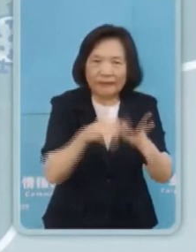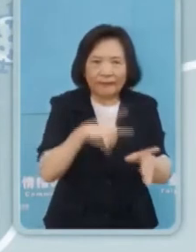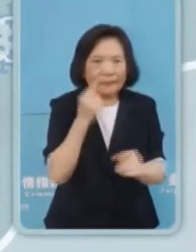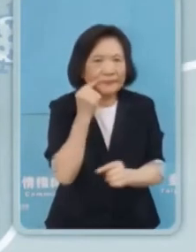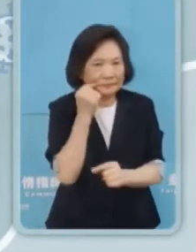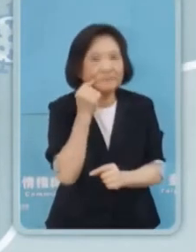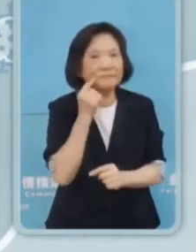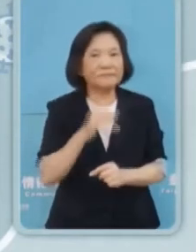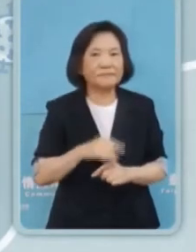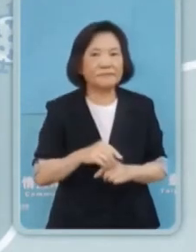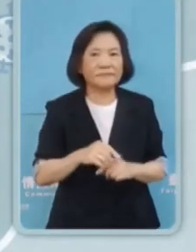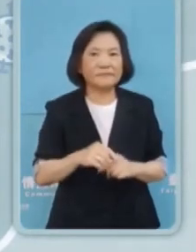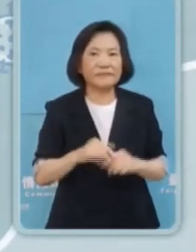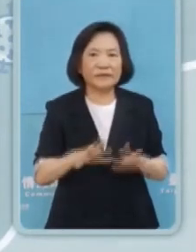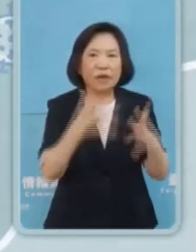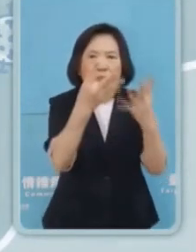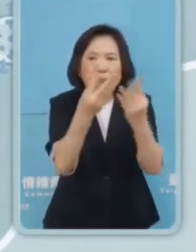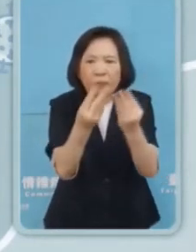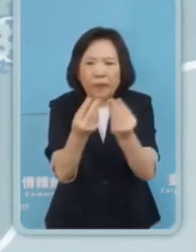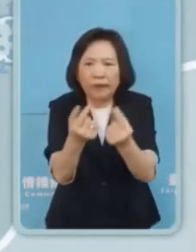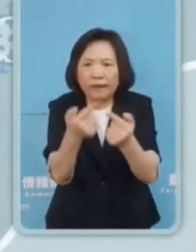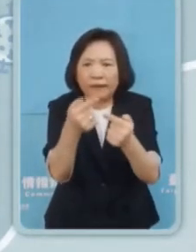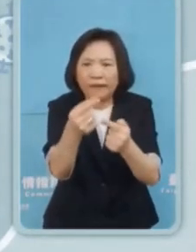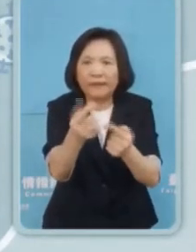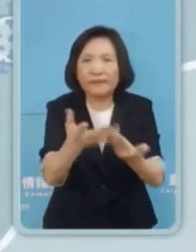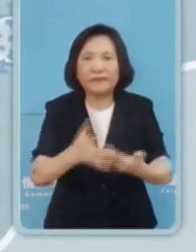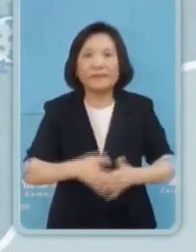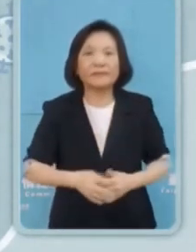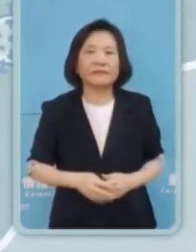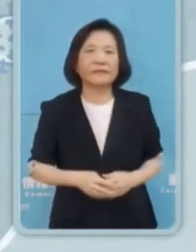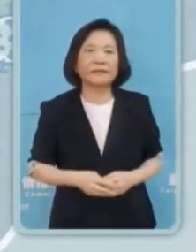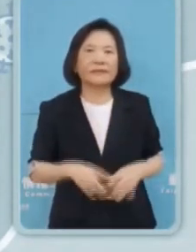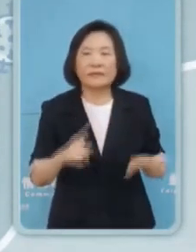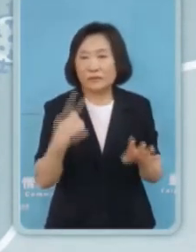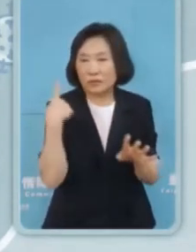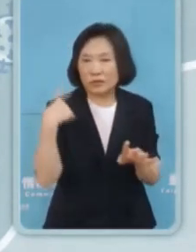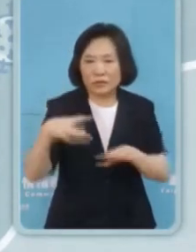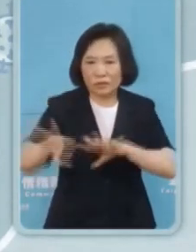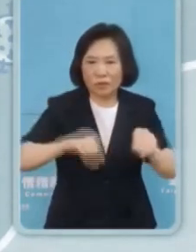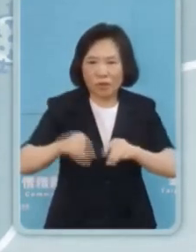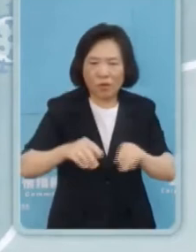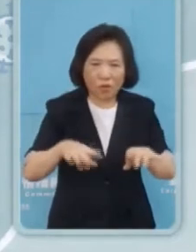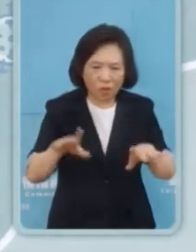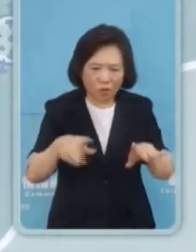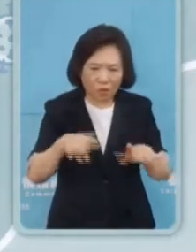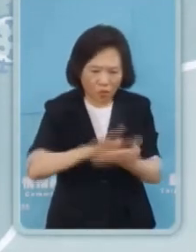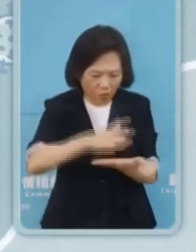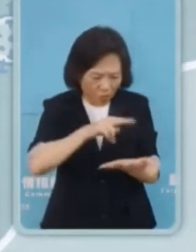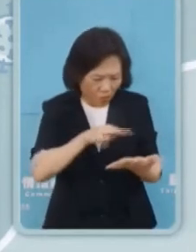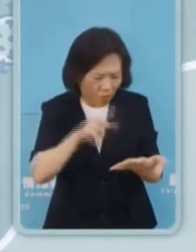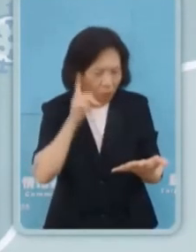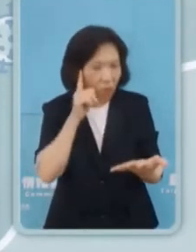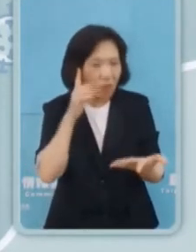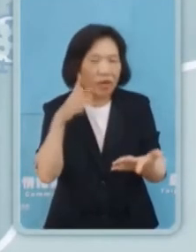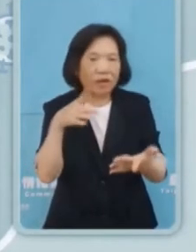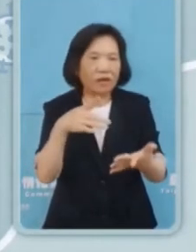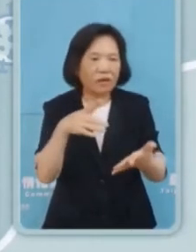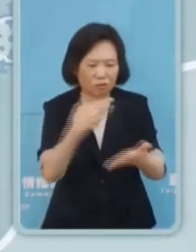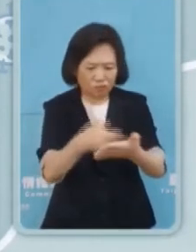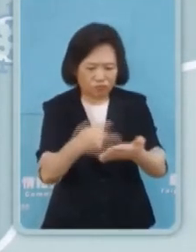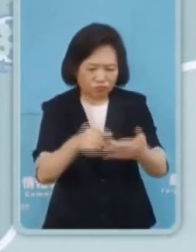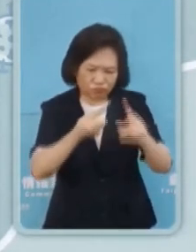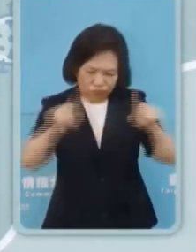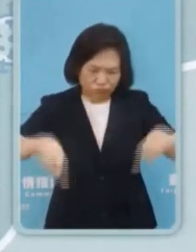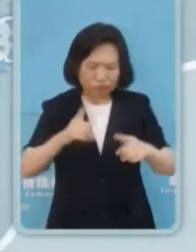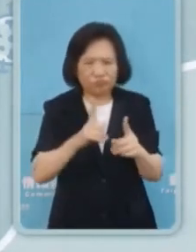相当不容易了。那昨天哦，因为有一些资料，你知道哈，因为那个图做的比较不完整，你